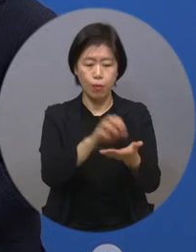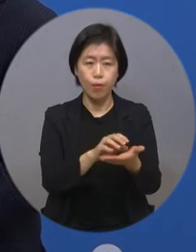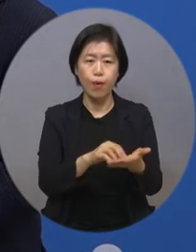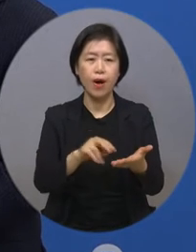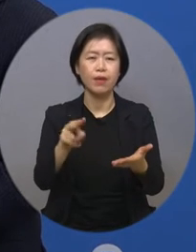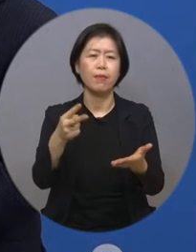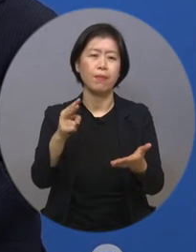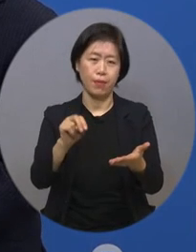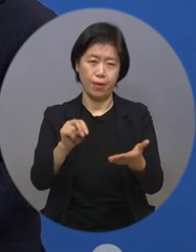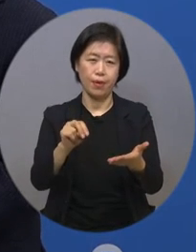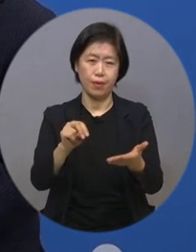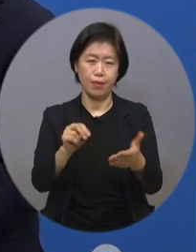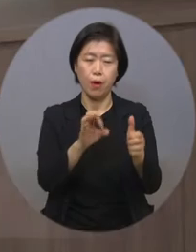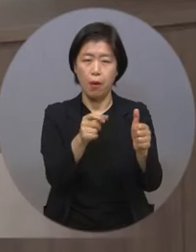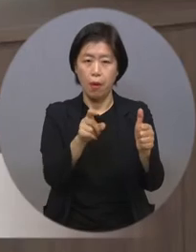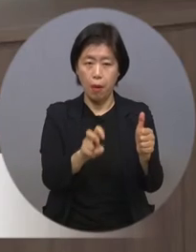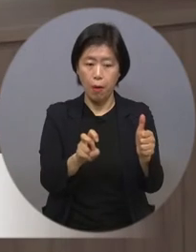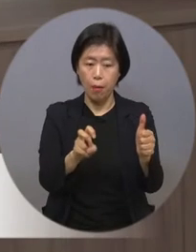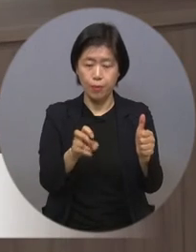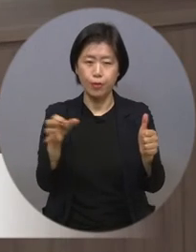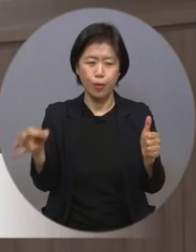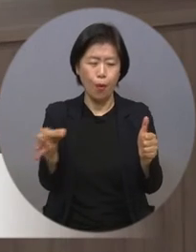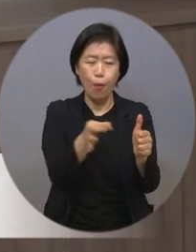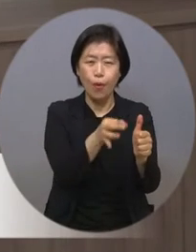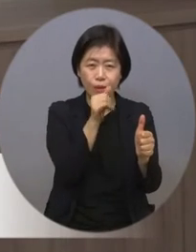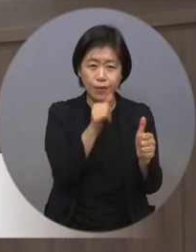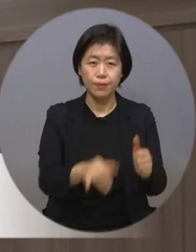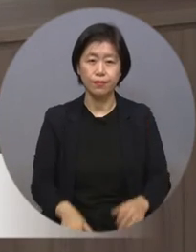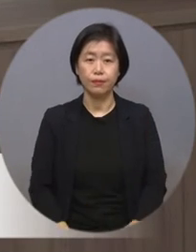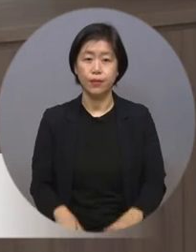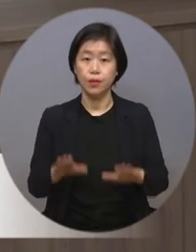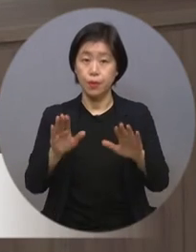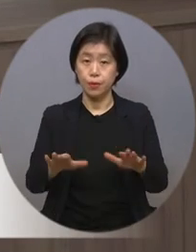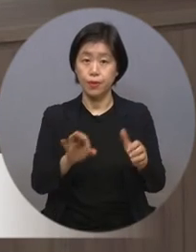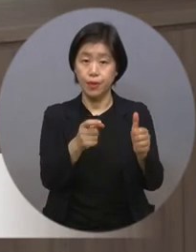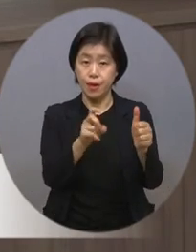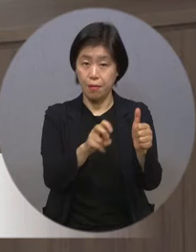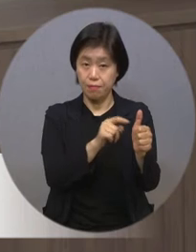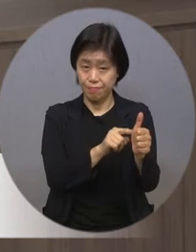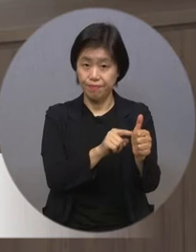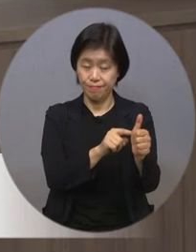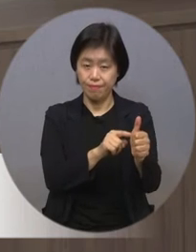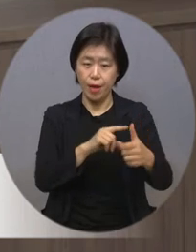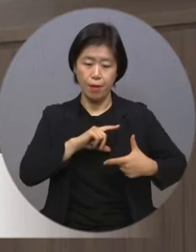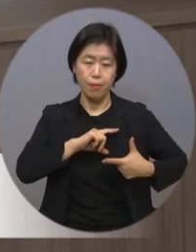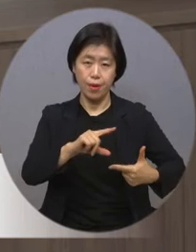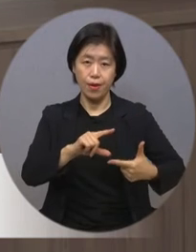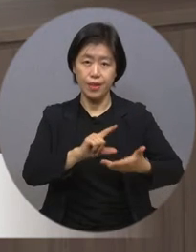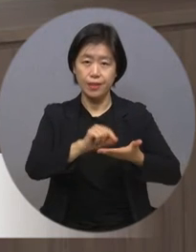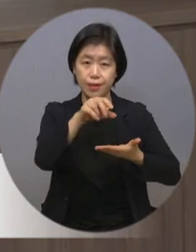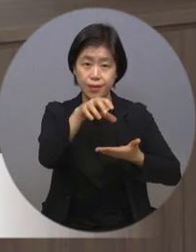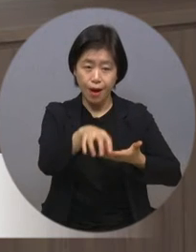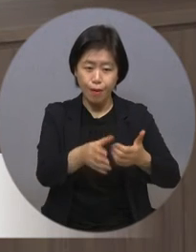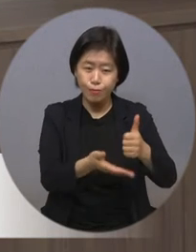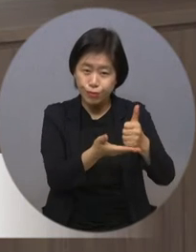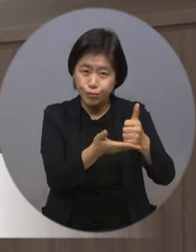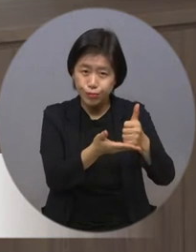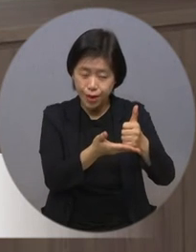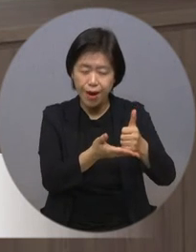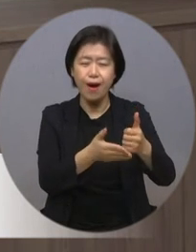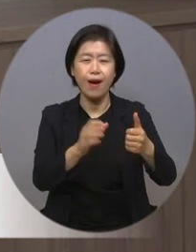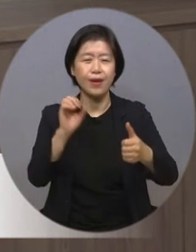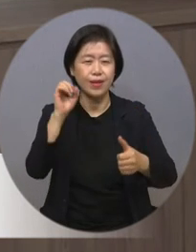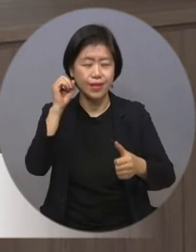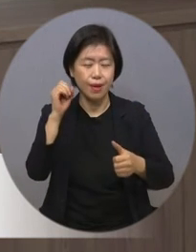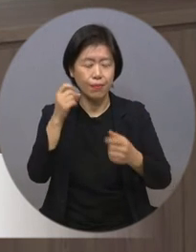엄홍길 휴먼재단에 전달했습니다. 오늘 엄홍길 대장님의 명예지사장 위촉을 계기로 직원들이 모금한